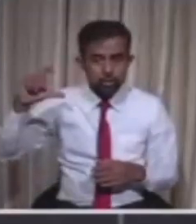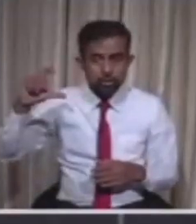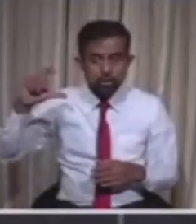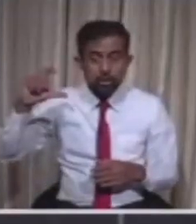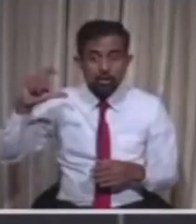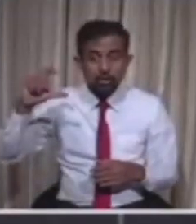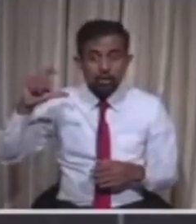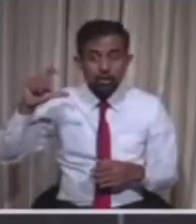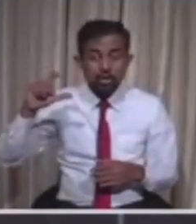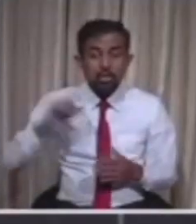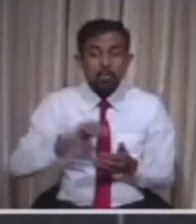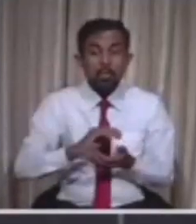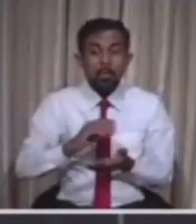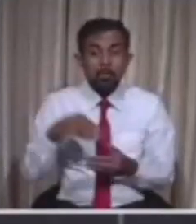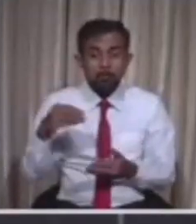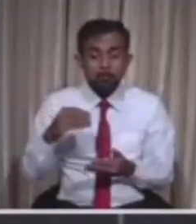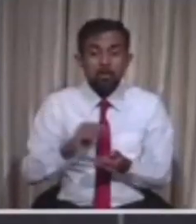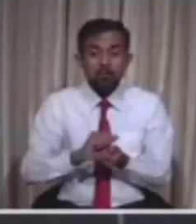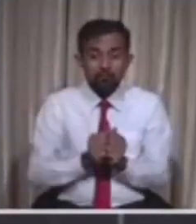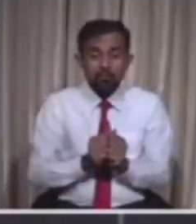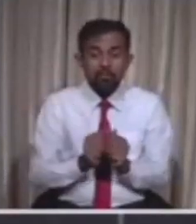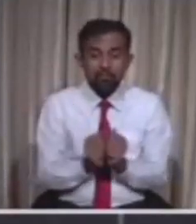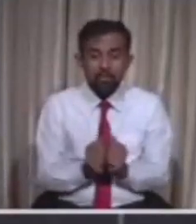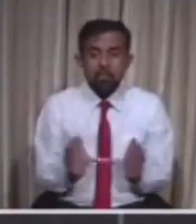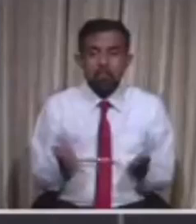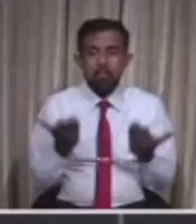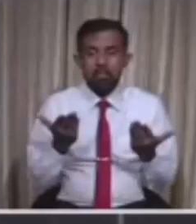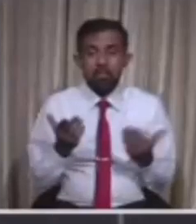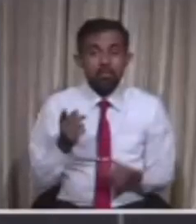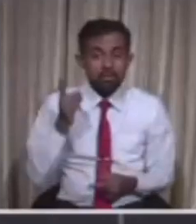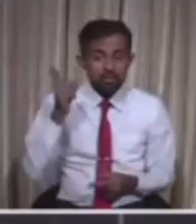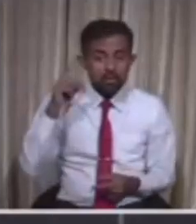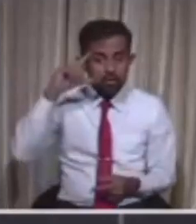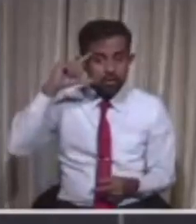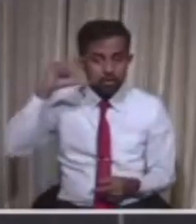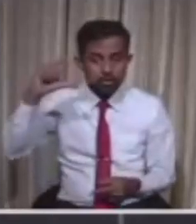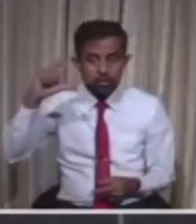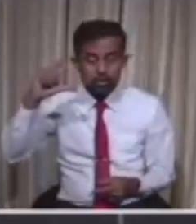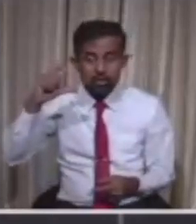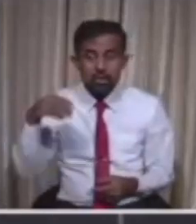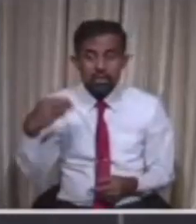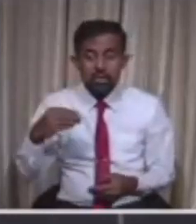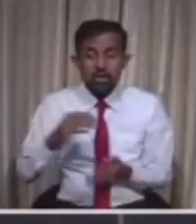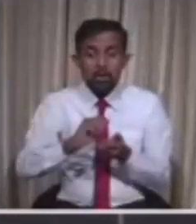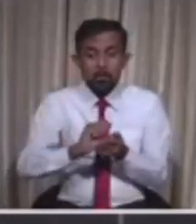මේ ප්‍රතිව්‍යුහගතකරණය පටන් ගන්න ඕනේ. මොකද ඒගොල්ලෝ චීනේ ප්‍රතිව්‍යුහගත